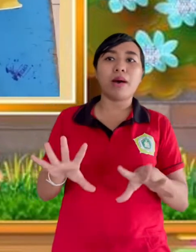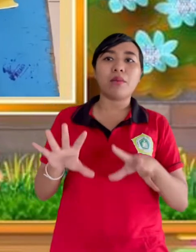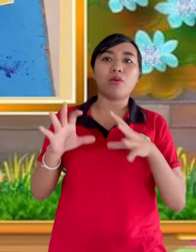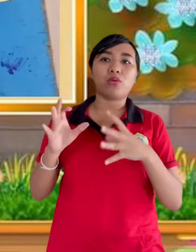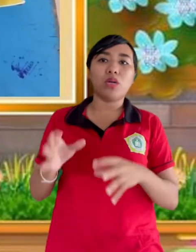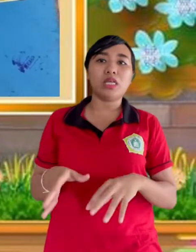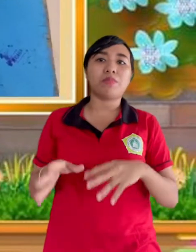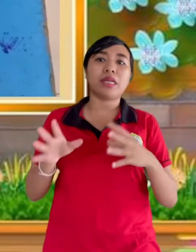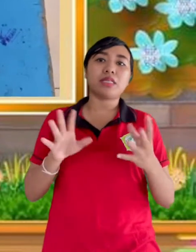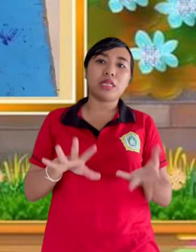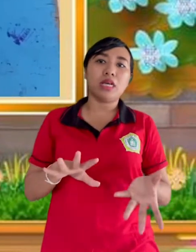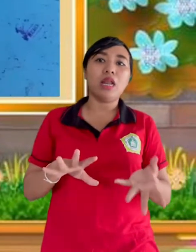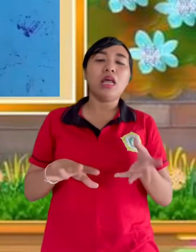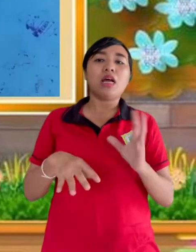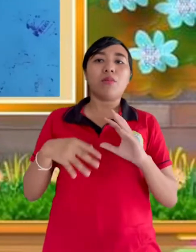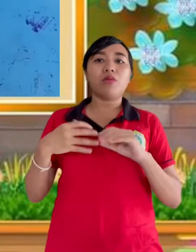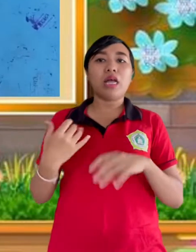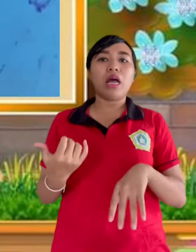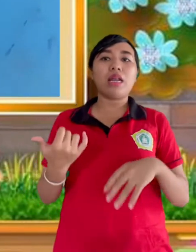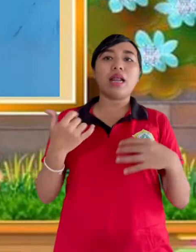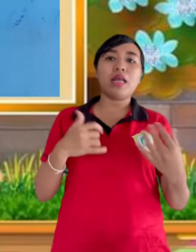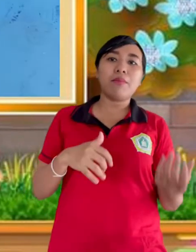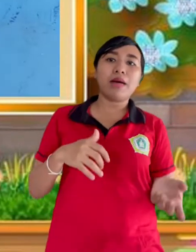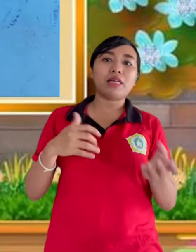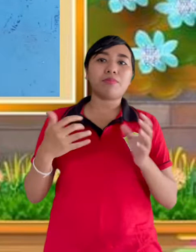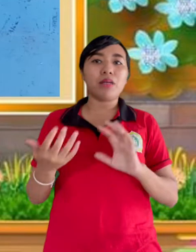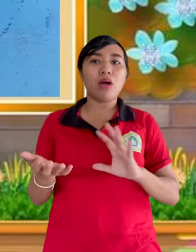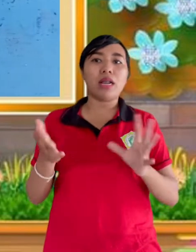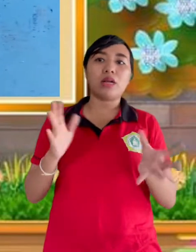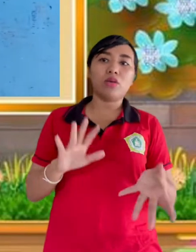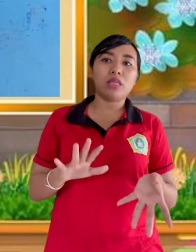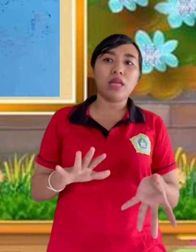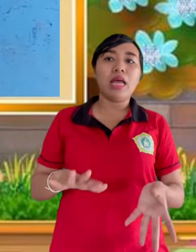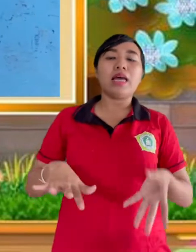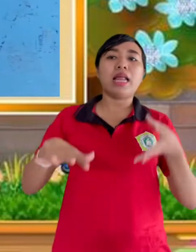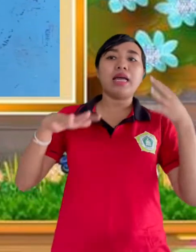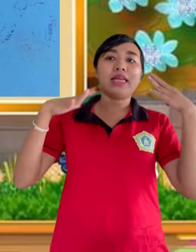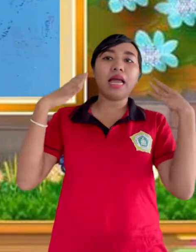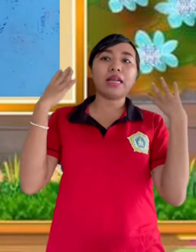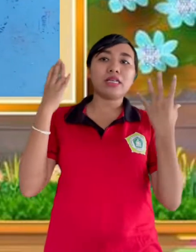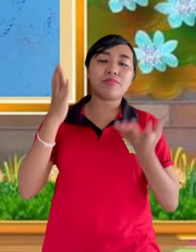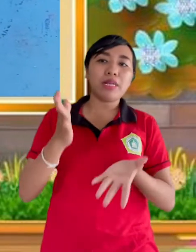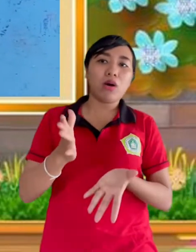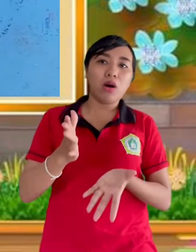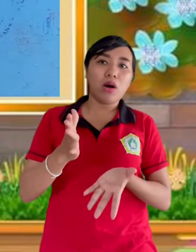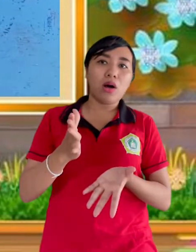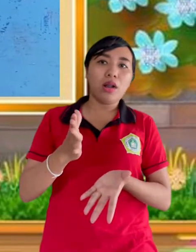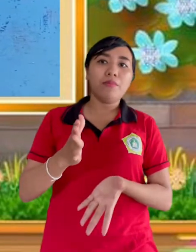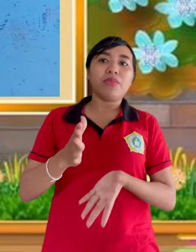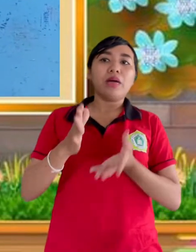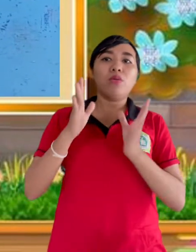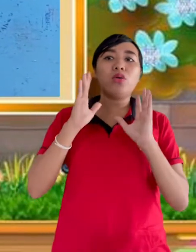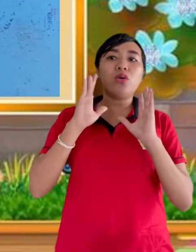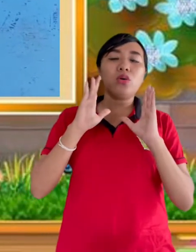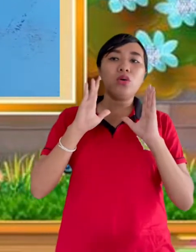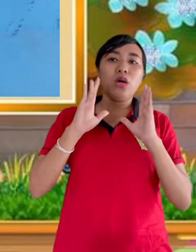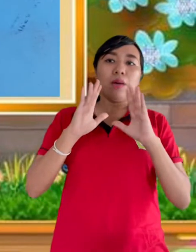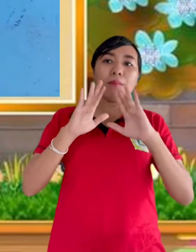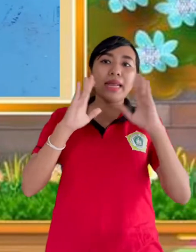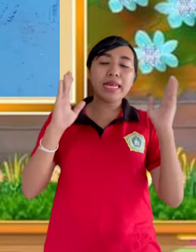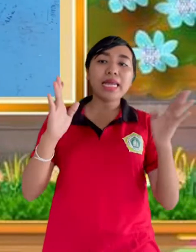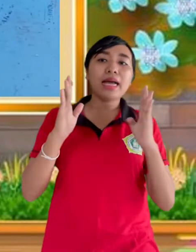buku gambar, buku tulis, pensil, kemudian ada lem, ada spidol, ada gunting. Nah, ini ada spidol. Bu